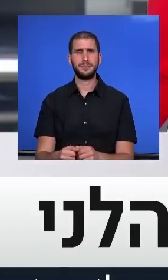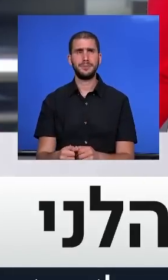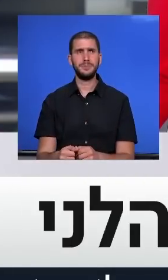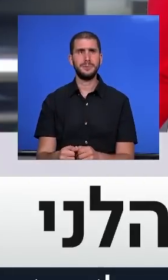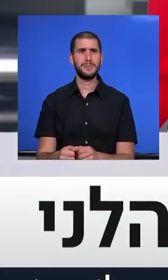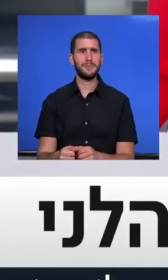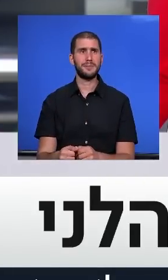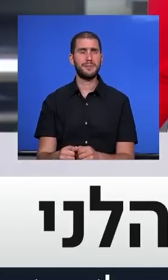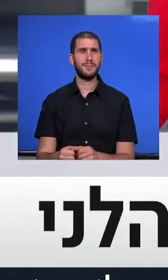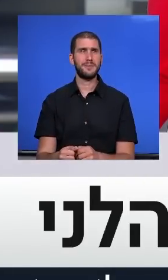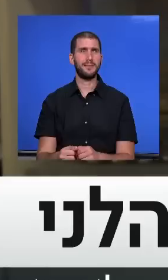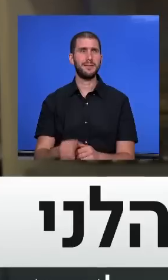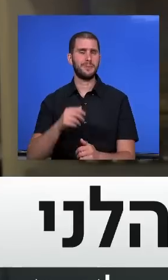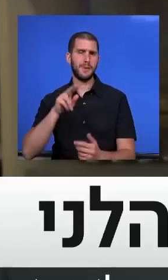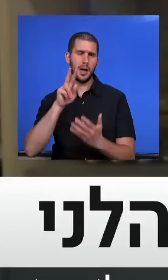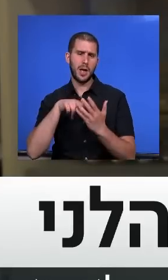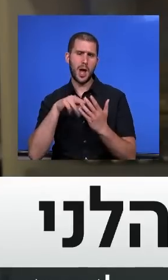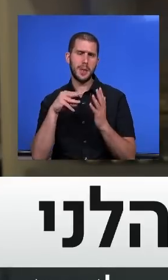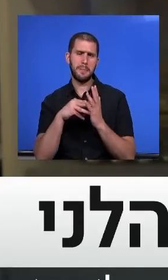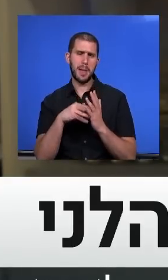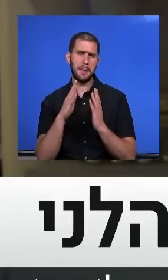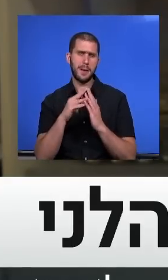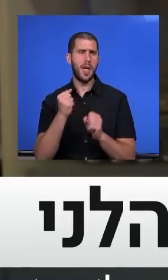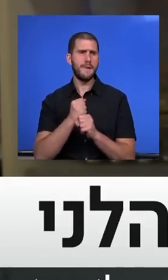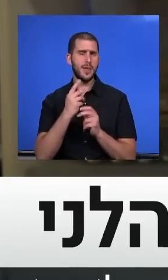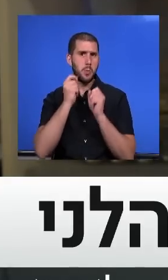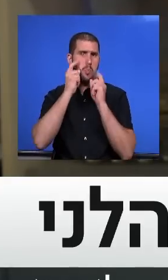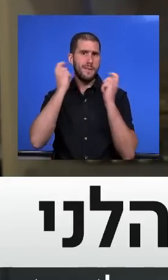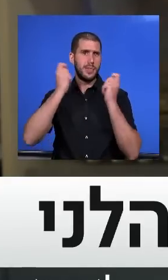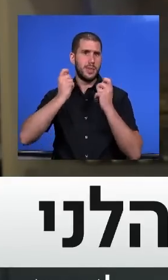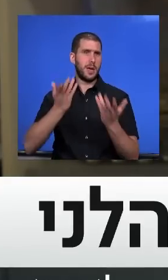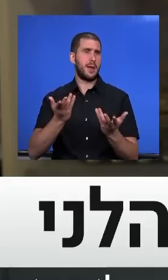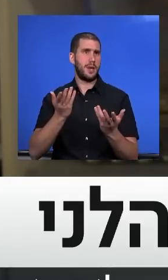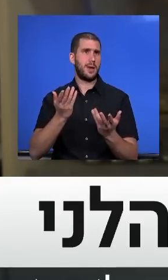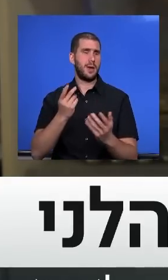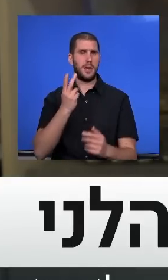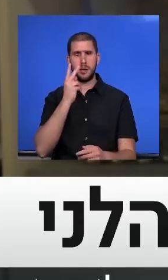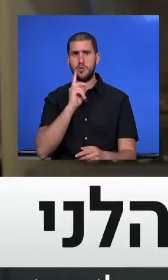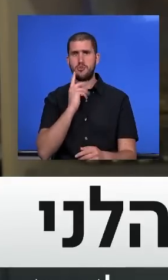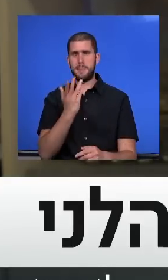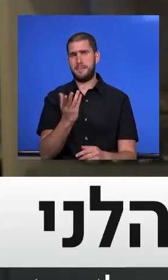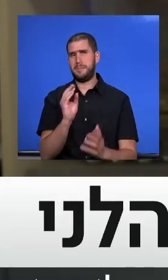הייתי, קראתי מיילים כאן בבית, עבדתי, הייתי מופתע לגמרי, פיראתי את השם שלה מופיע,